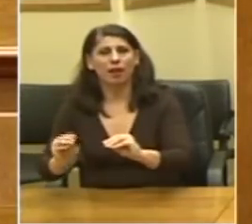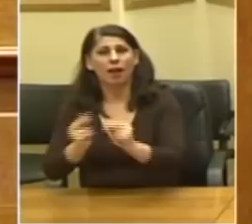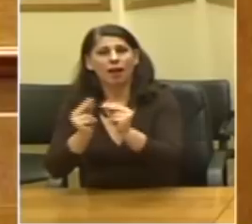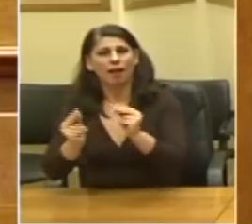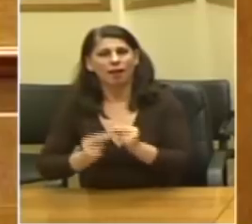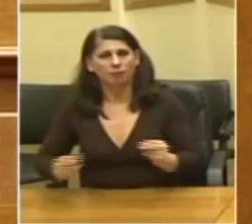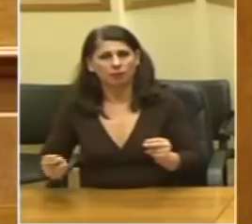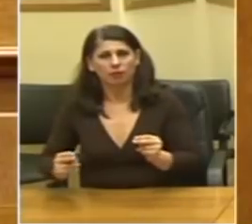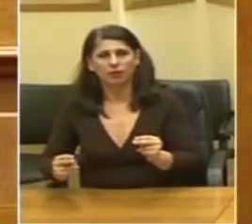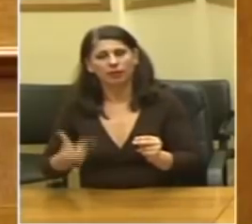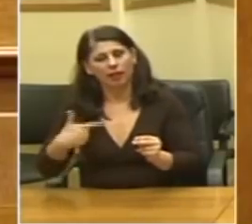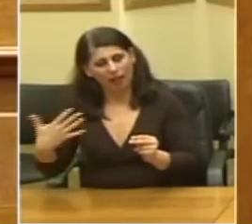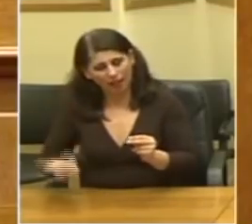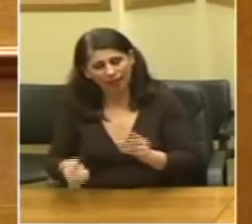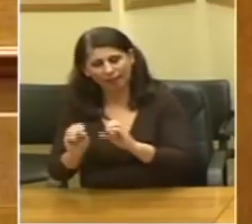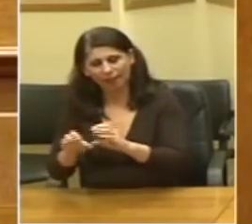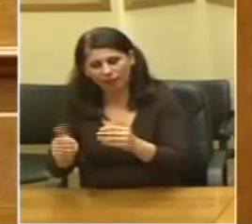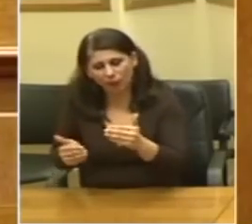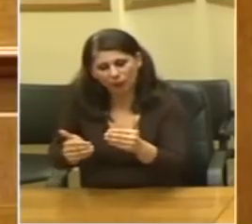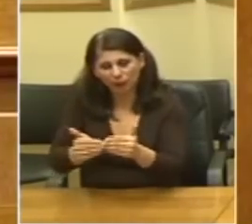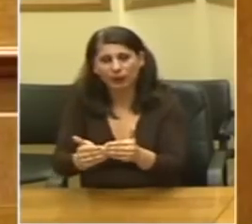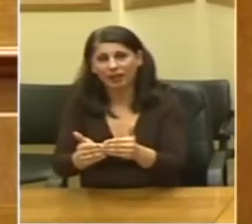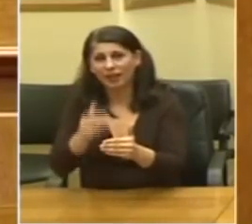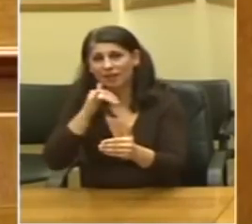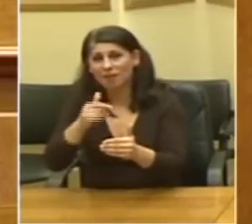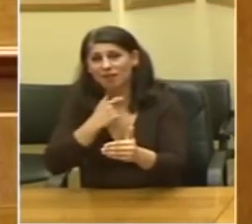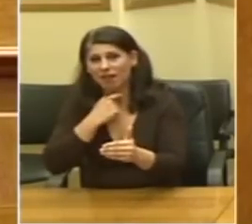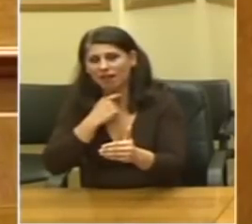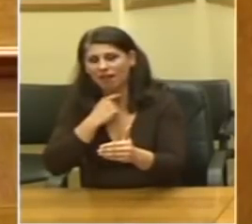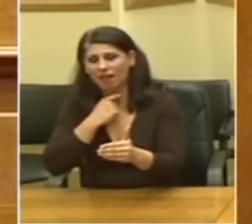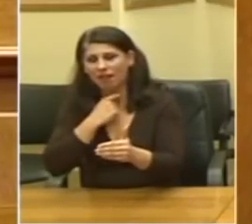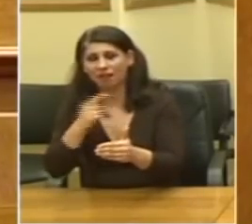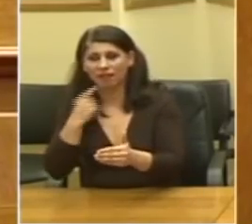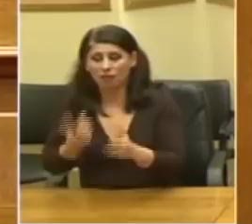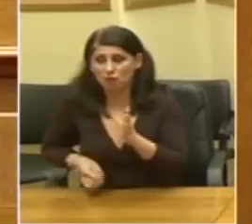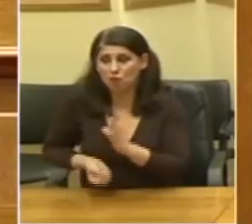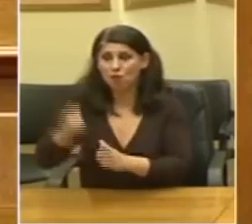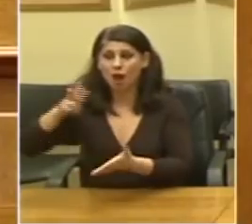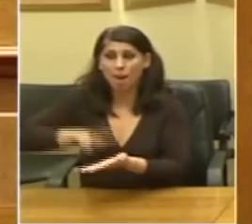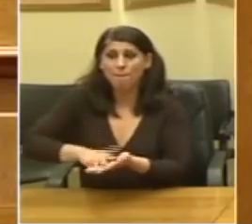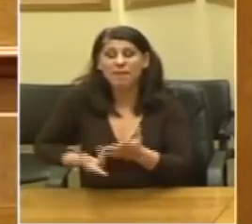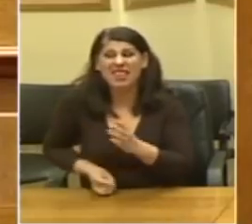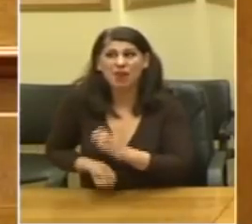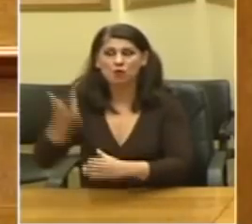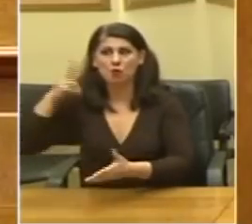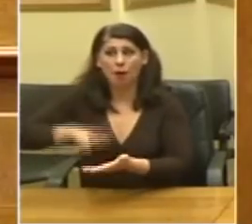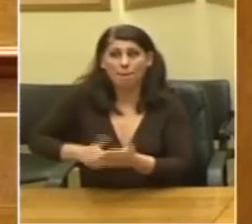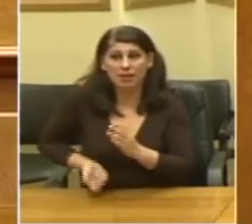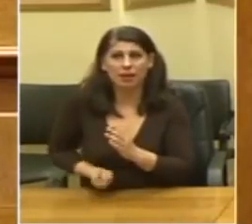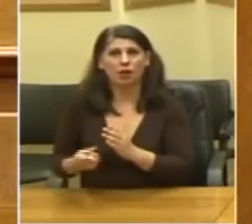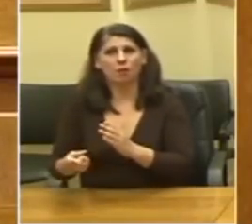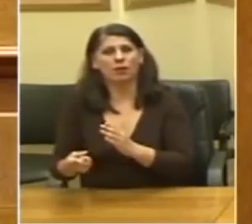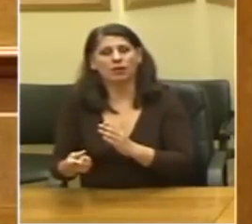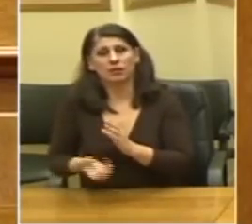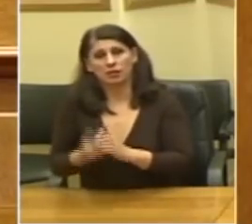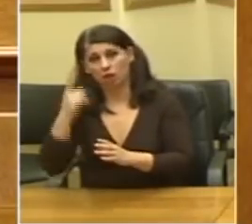ληξιπρόθεσμες καταρτήσεις, έχοντας πάντα την ανάγκη να επικαιροποιούν αυτές τις γνώσεις τους.